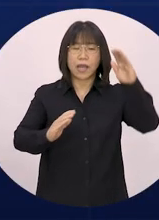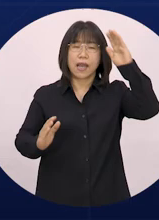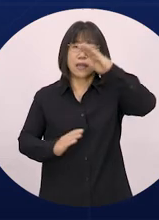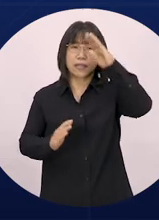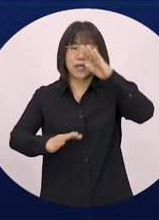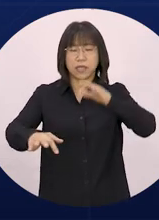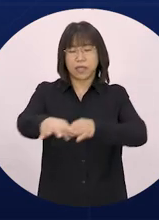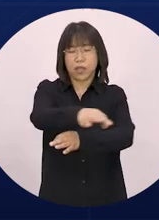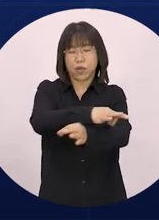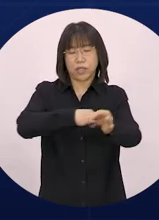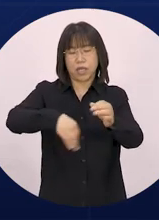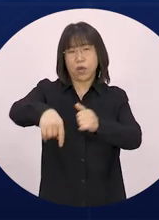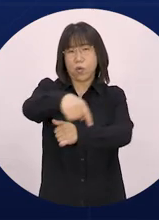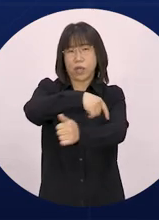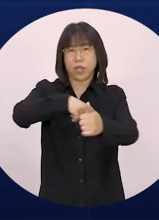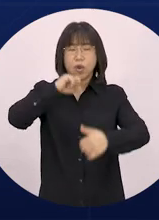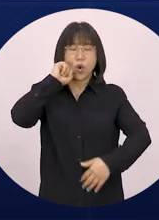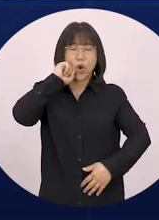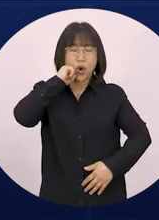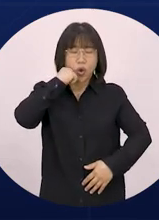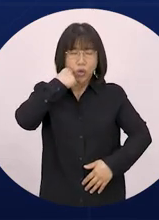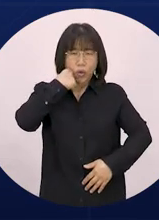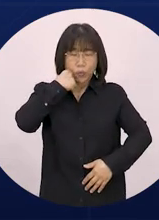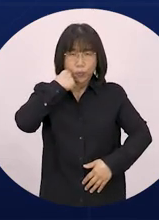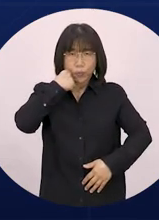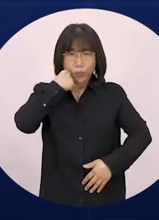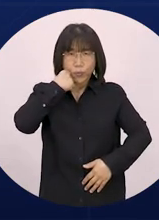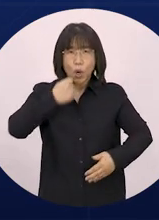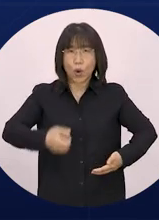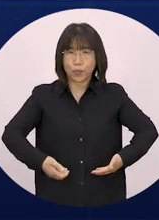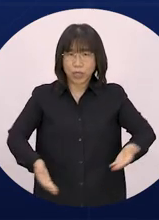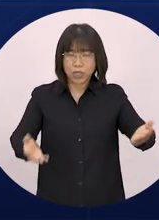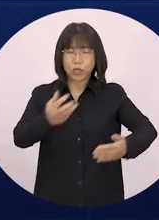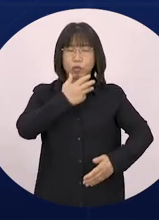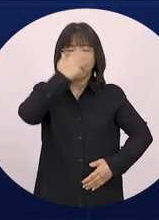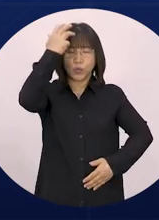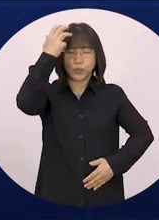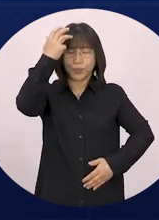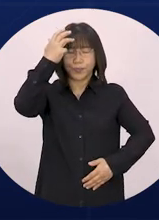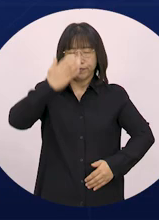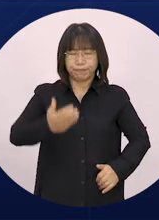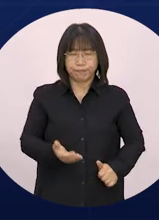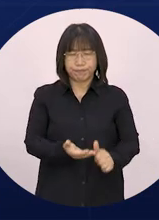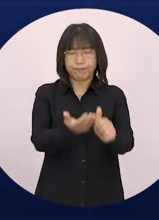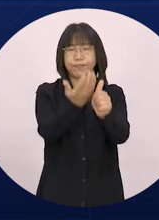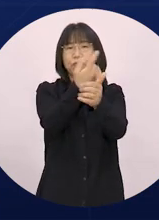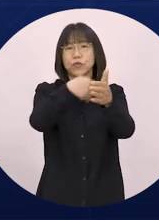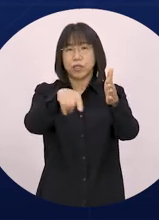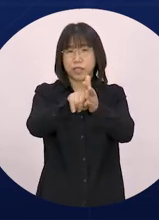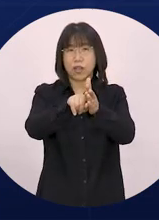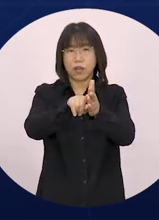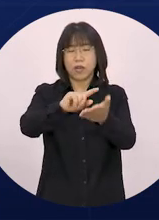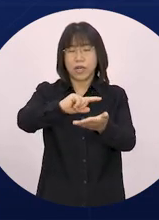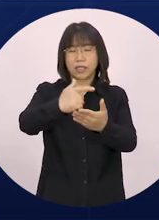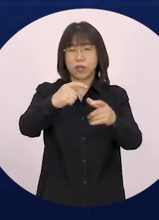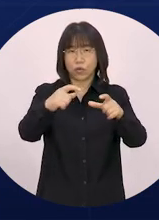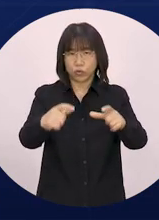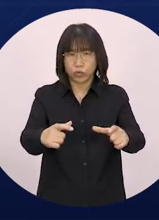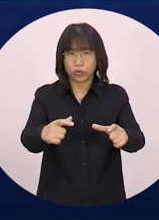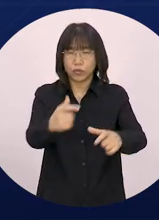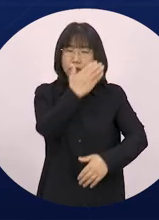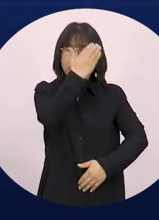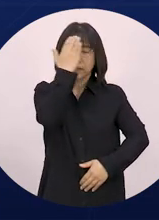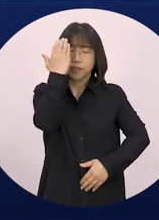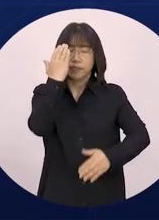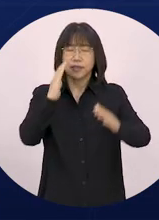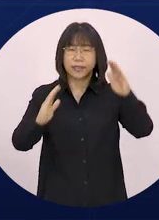강서구 지역 내 학생들이 경제적, 환경적인 어려움 없이 꿈을 키워갈 수 있도록 강서구 장학회에서는